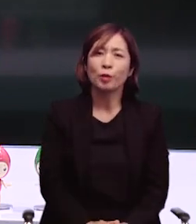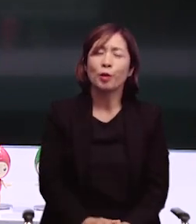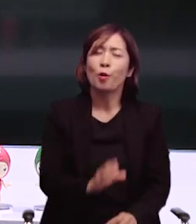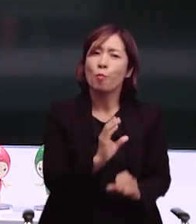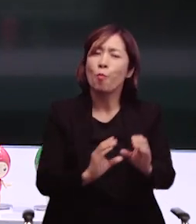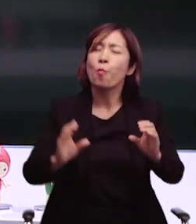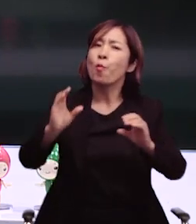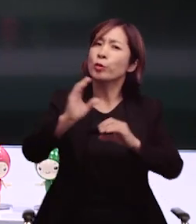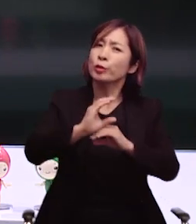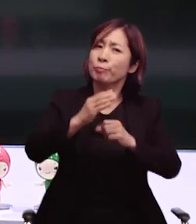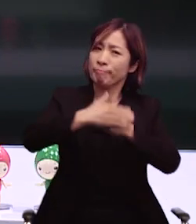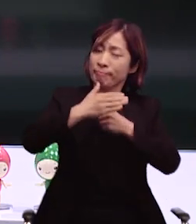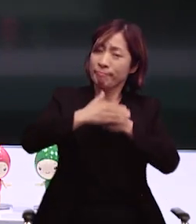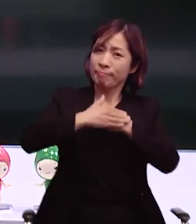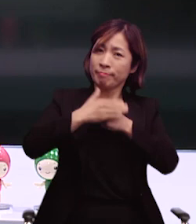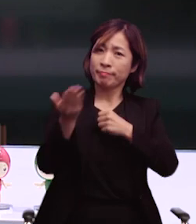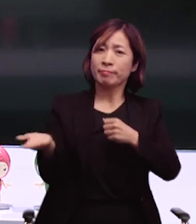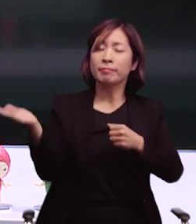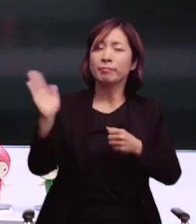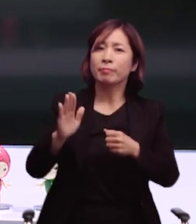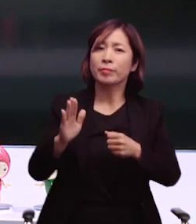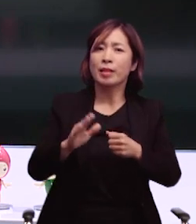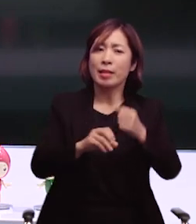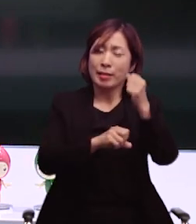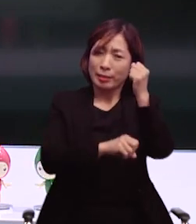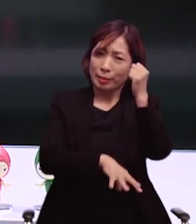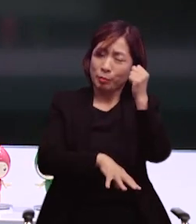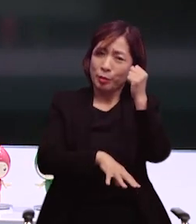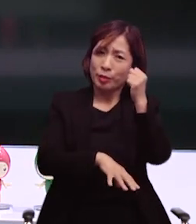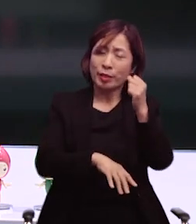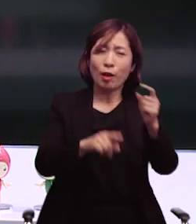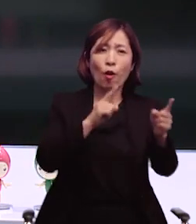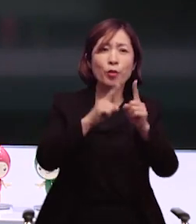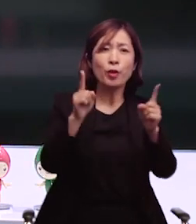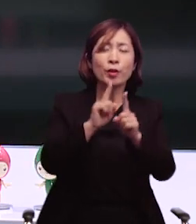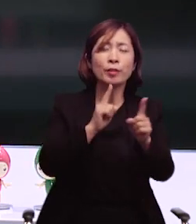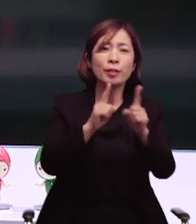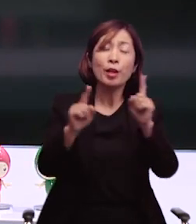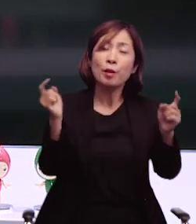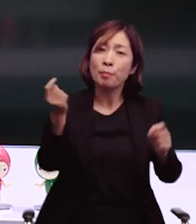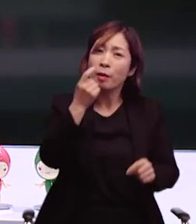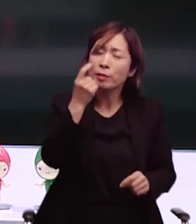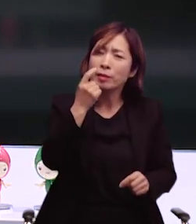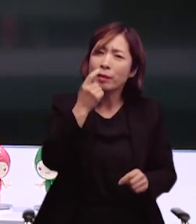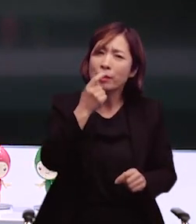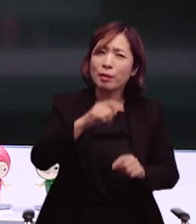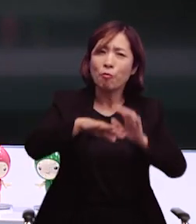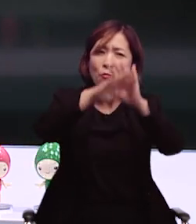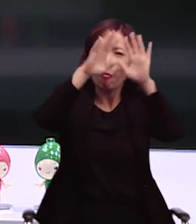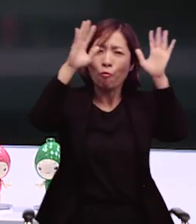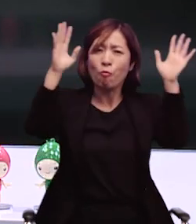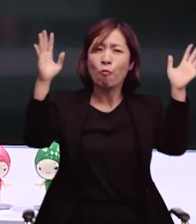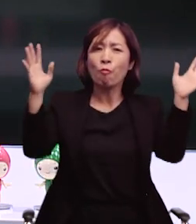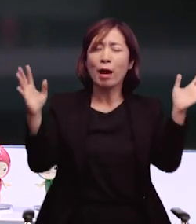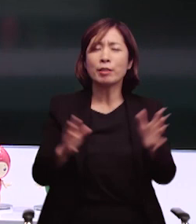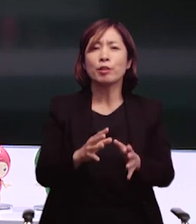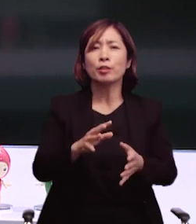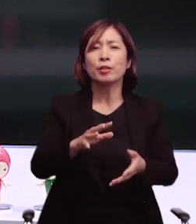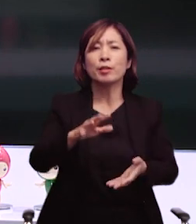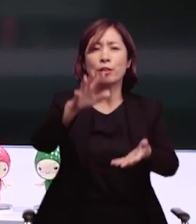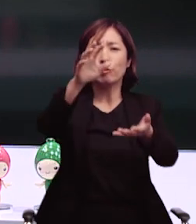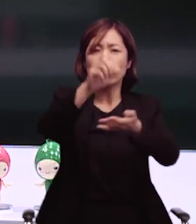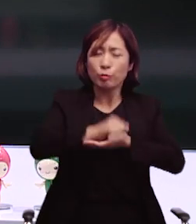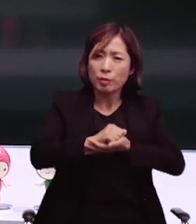미 될 수 있지만 근본적으로 언어를 배우는 데에 습득을 만들어 해주지